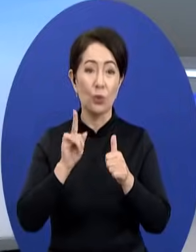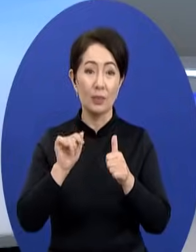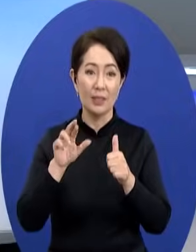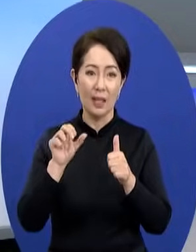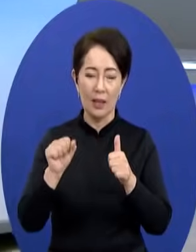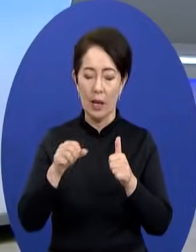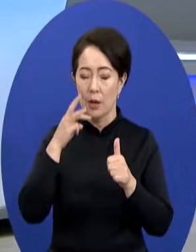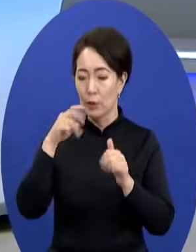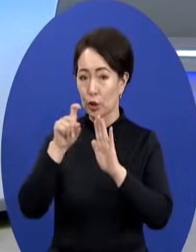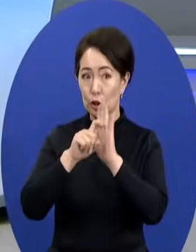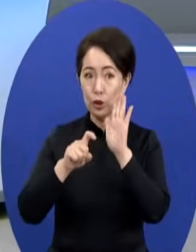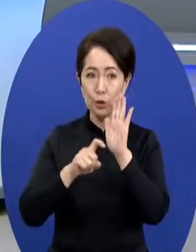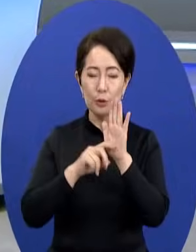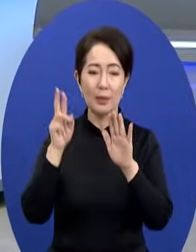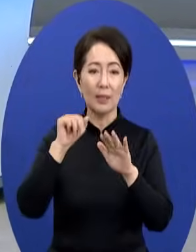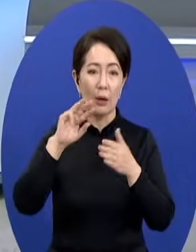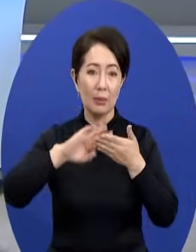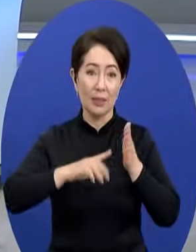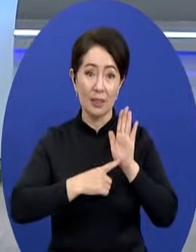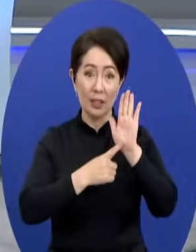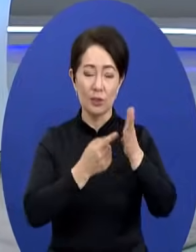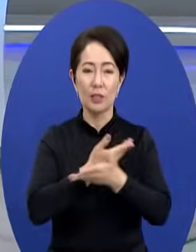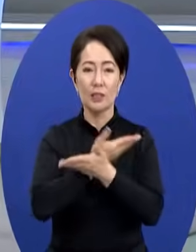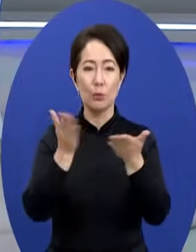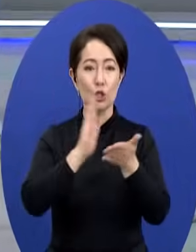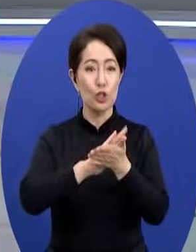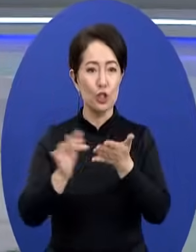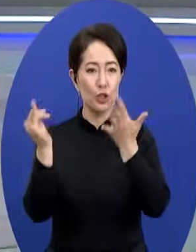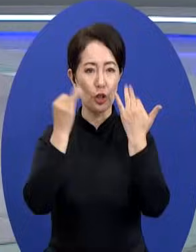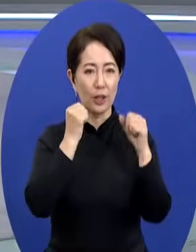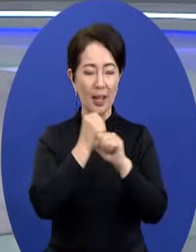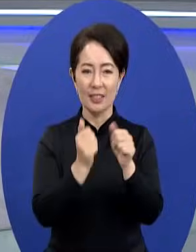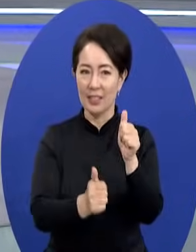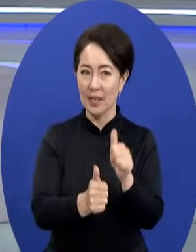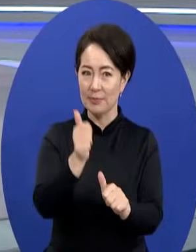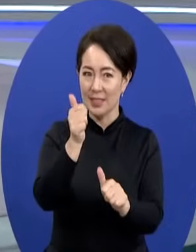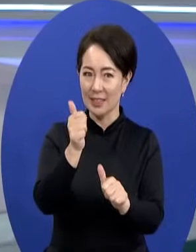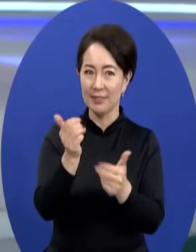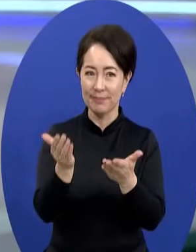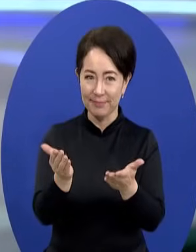хүнд цагийн хурд мэдээллийн хөтөлбөрийн даваа гарагийн дугаараа хүргэлээ. Тав хүний шинэ 7 хоногийн ажил үйлсэд амжилт хүсье.